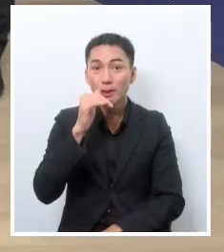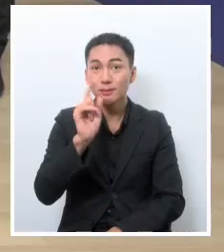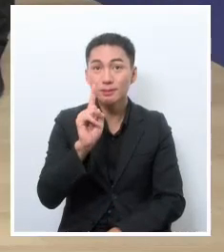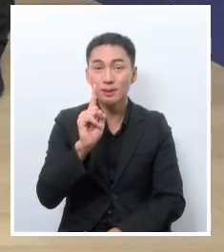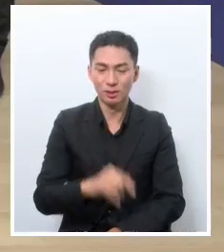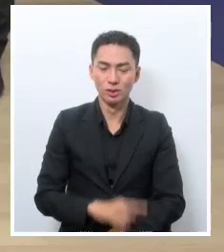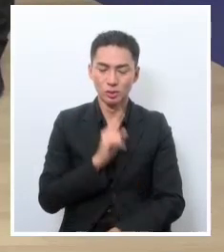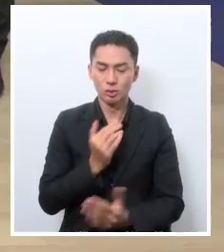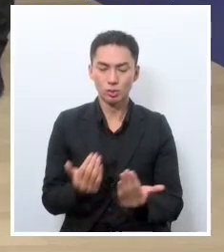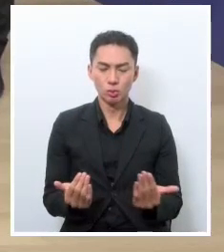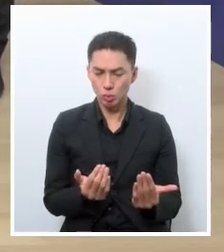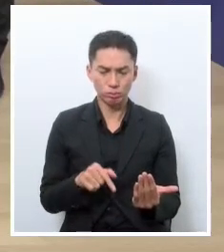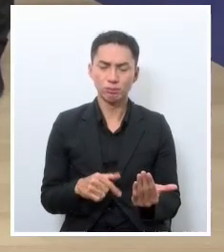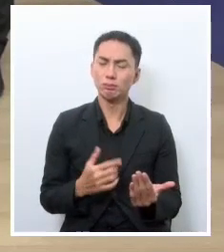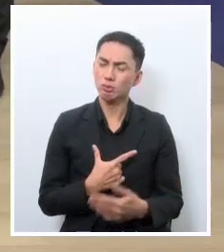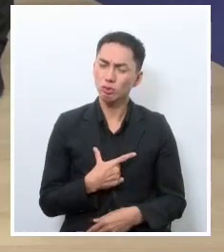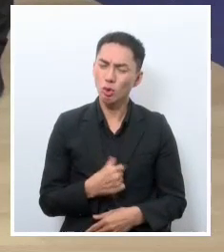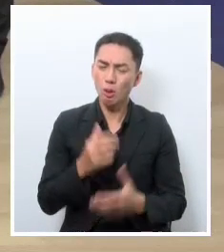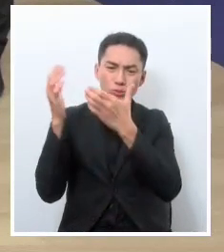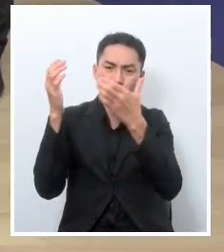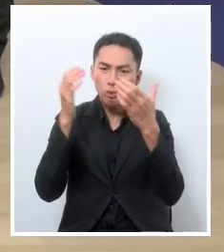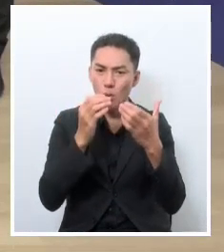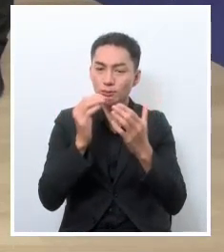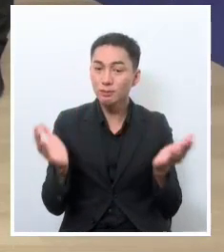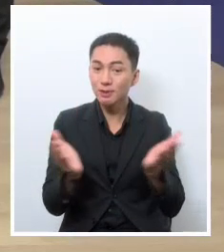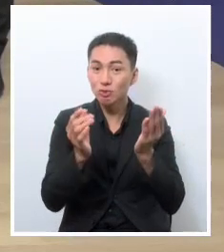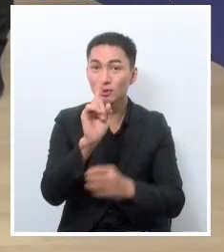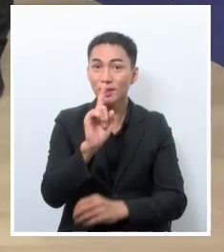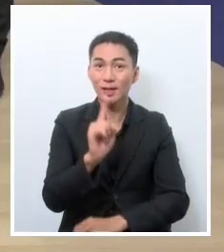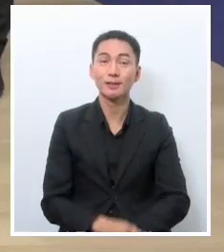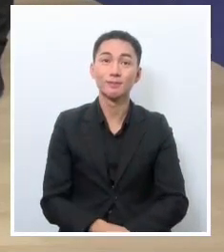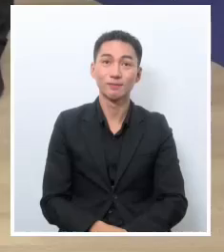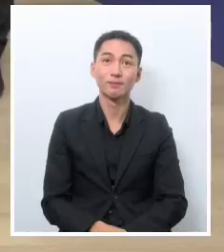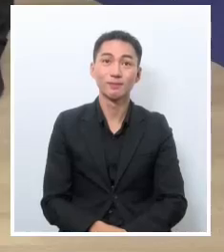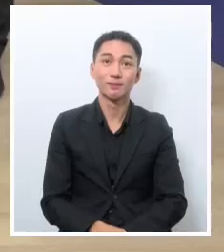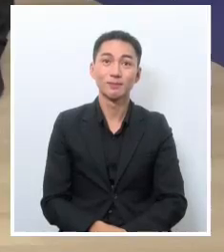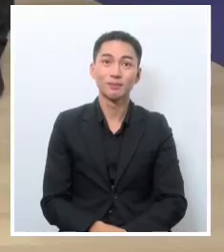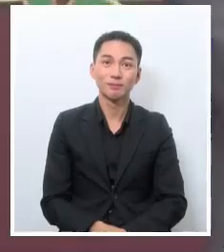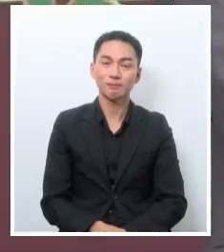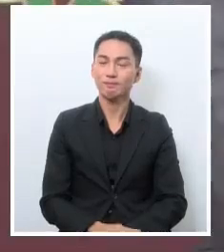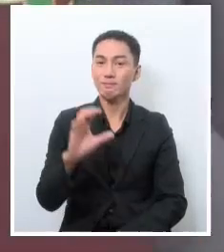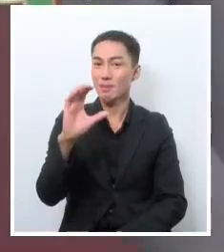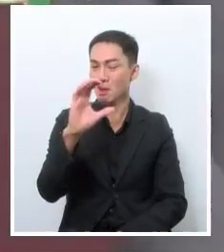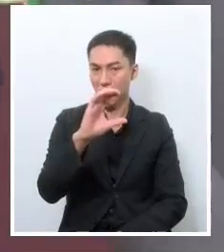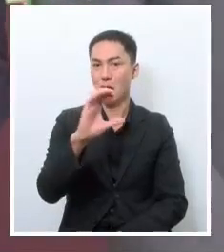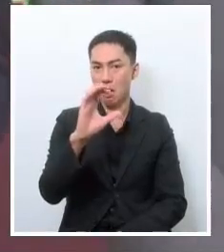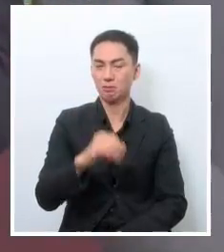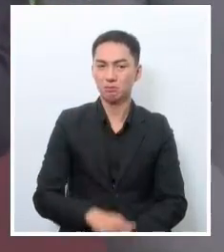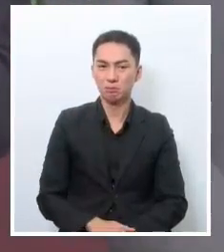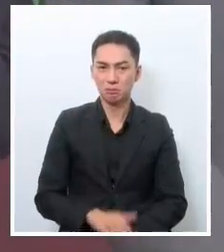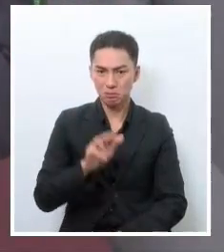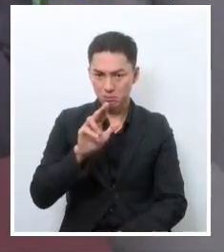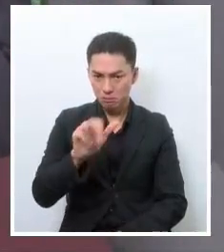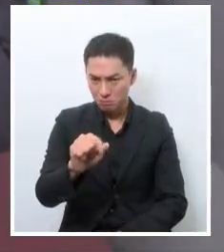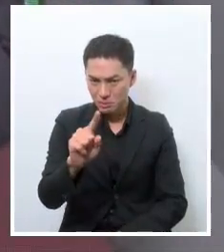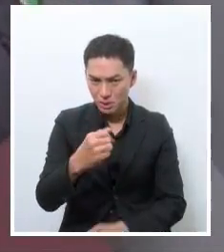เนี่ยชอบหรือมีแววหรือมีทักษะในด้านนี้สนับสนุนอย่างไรบ้างครับก็เอ่อหาที่เรียนให้อ่ะค่ะก็ส่งเสริมตั้ง